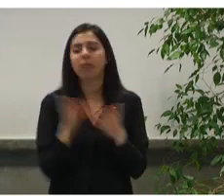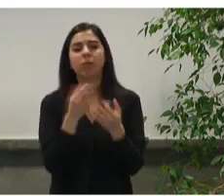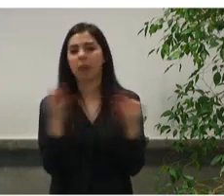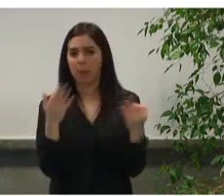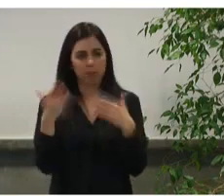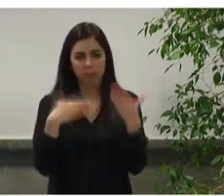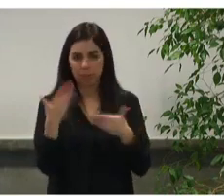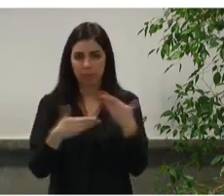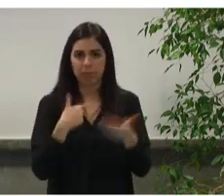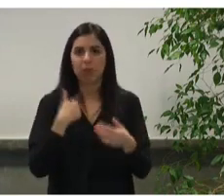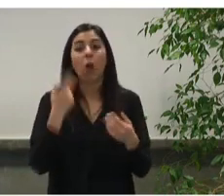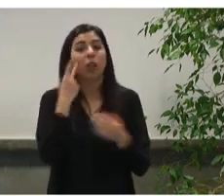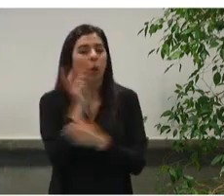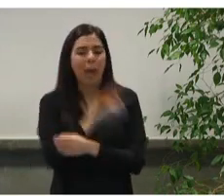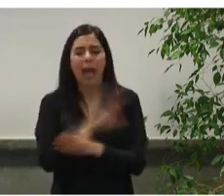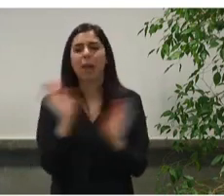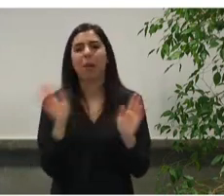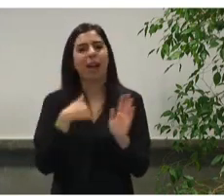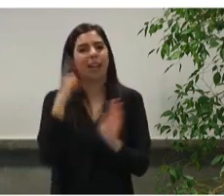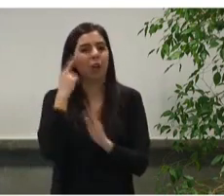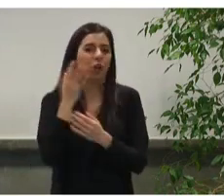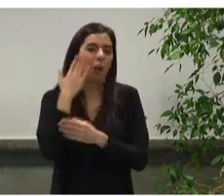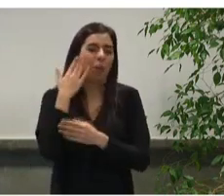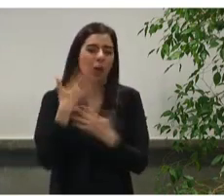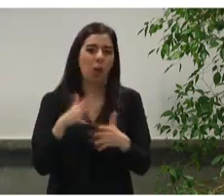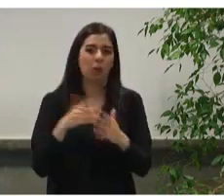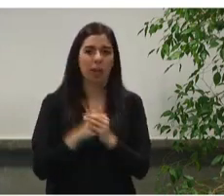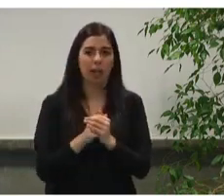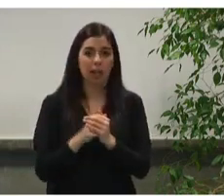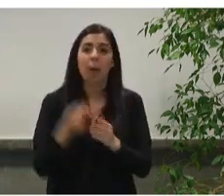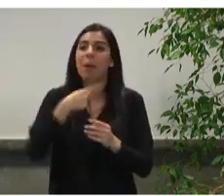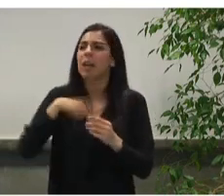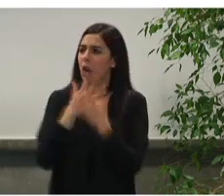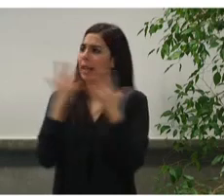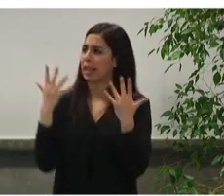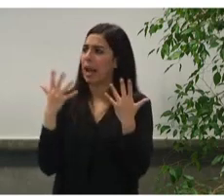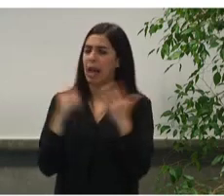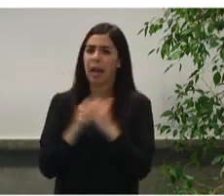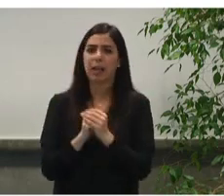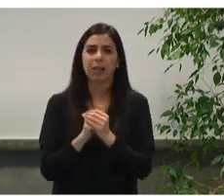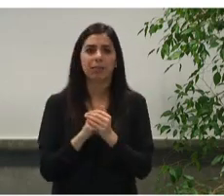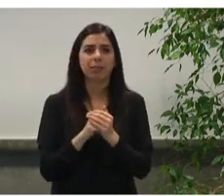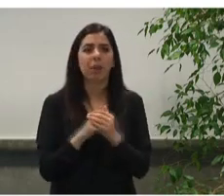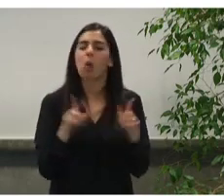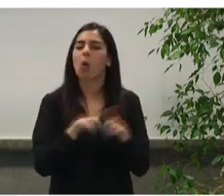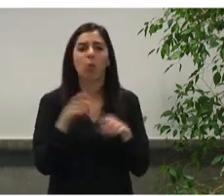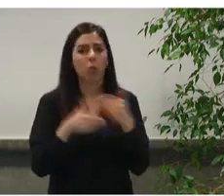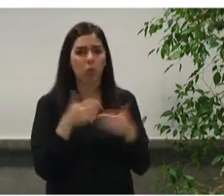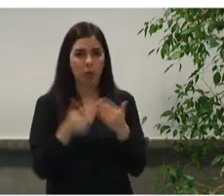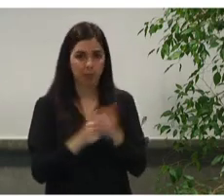Vabbè, niente, vado avanti. Io la sto vedendo male, ma me la ricordo a memoria, quindi... Per noi è più chiara, però. Quindi ve la racconto lo stesso.